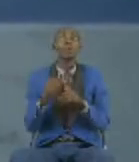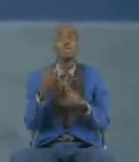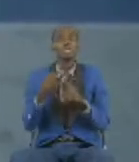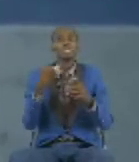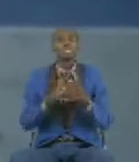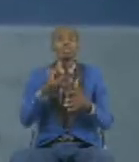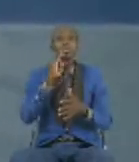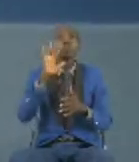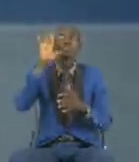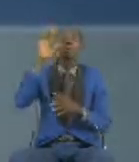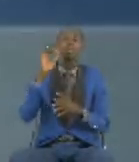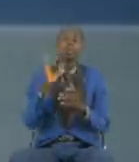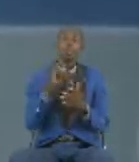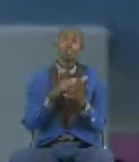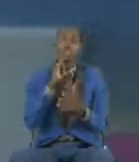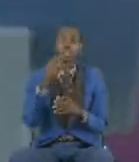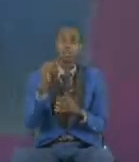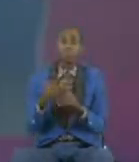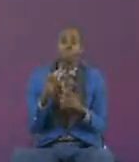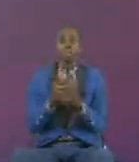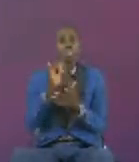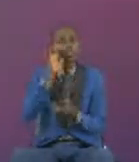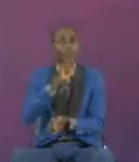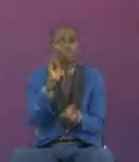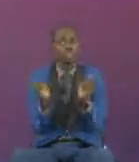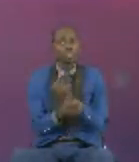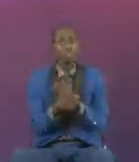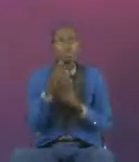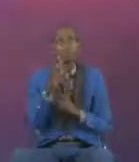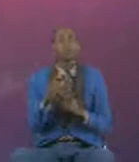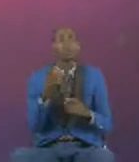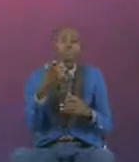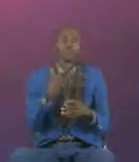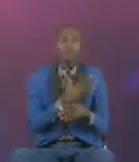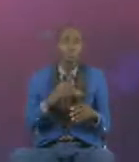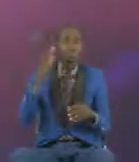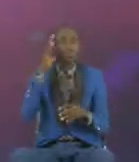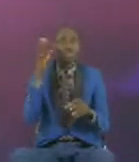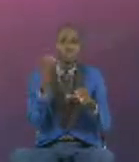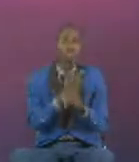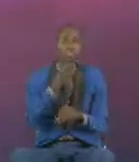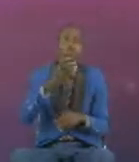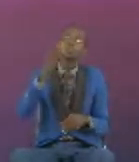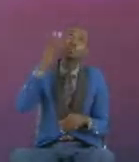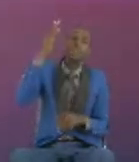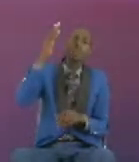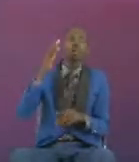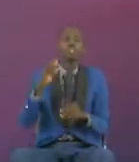la parole qui va te transformer et qui va te transférer là-bas et qui va t'amener là-bas.